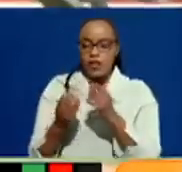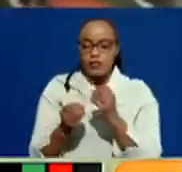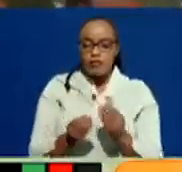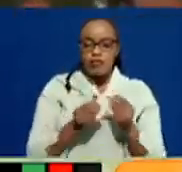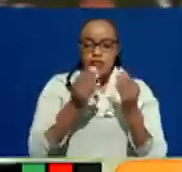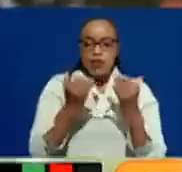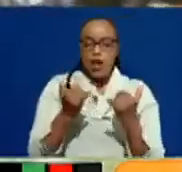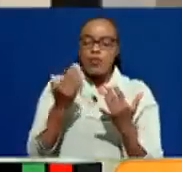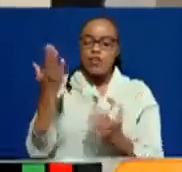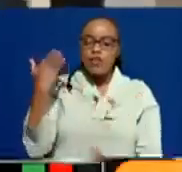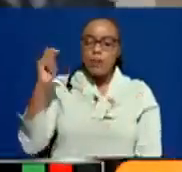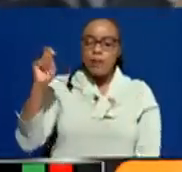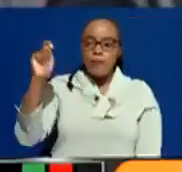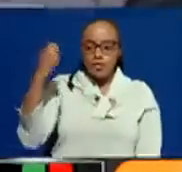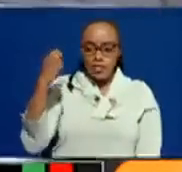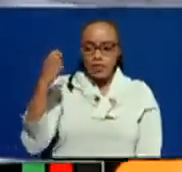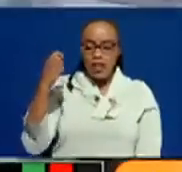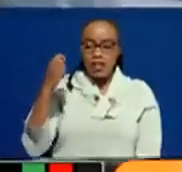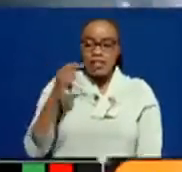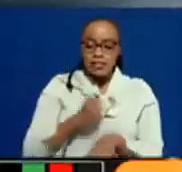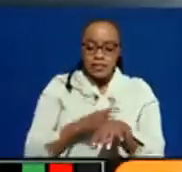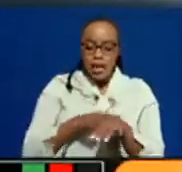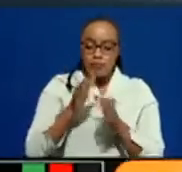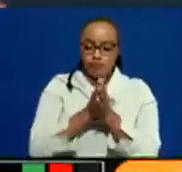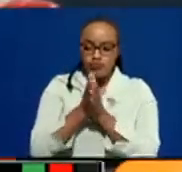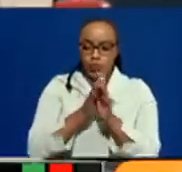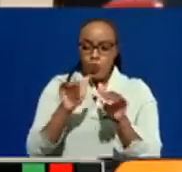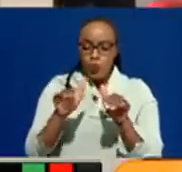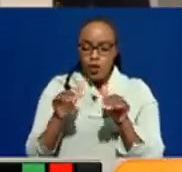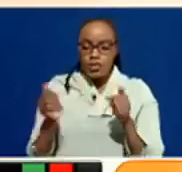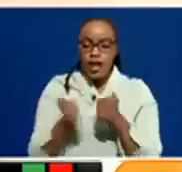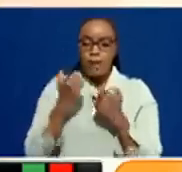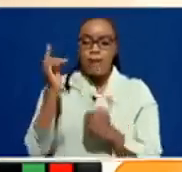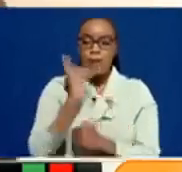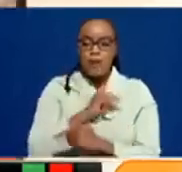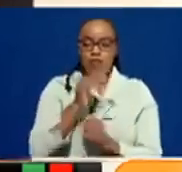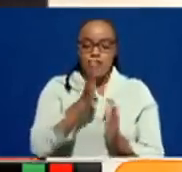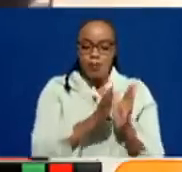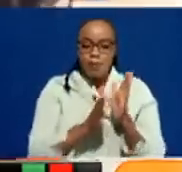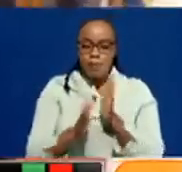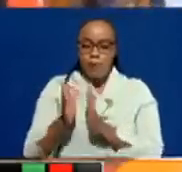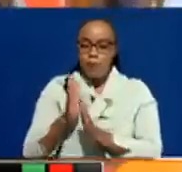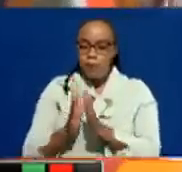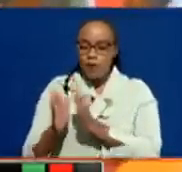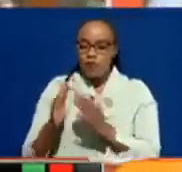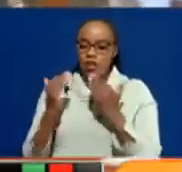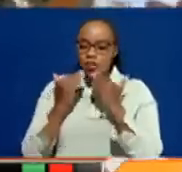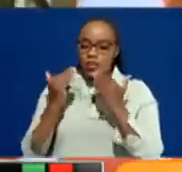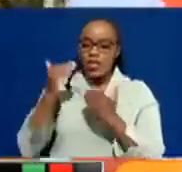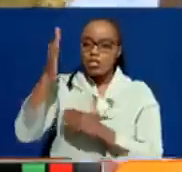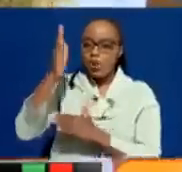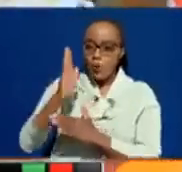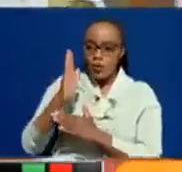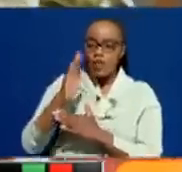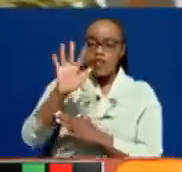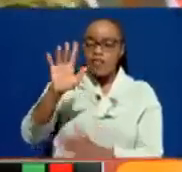lakabu ya aliyekuwa rais. Na muda uliokuwa ukisubiriwa ukawadia. Taratibu kwa nyuso za Asante Maulana,